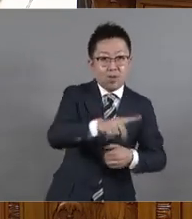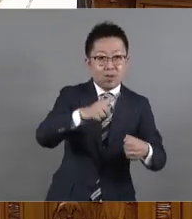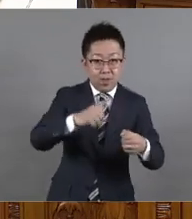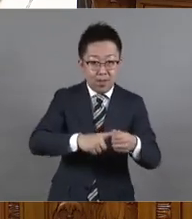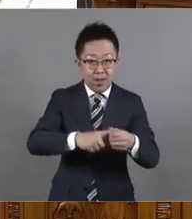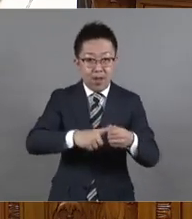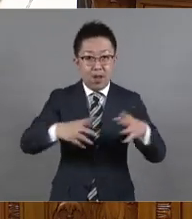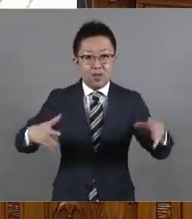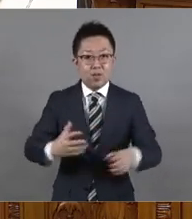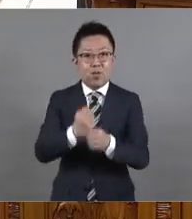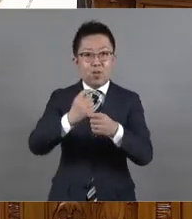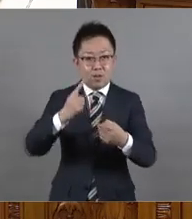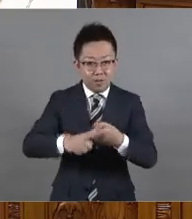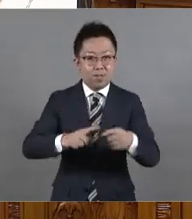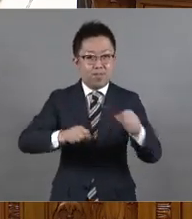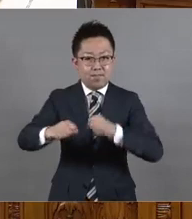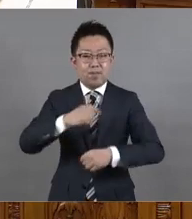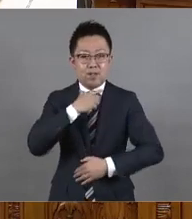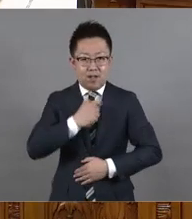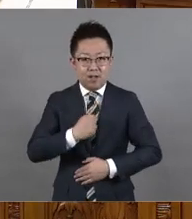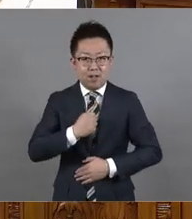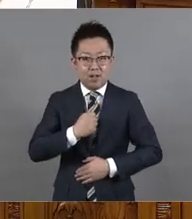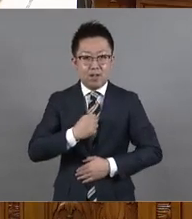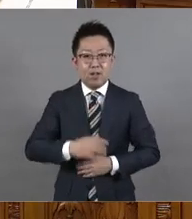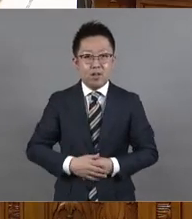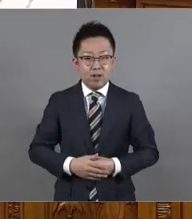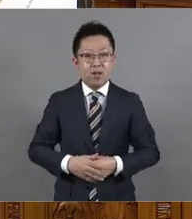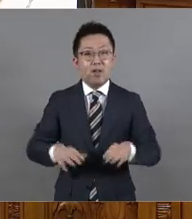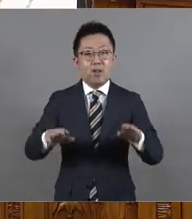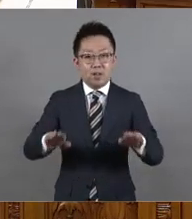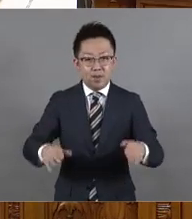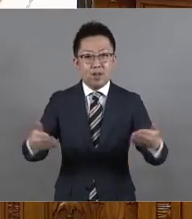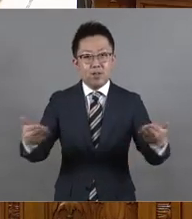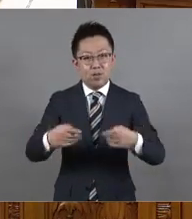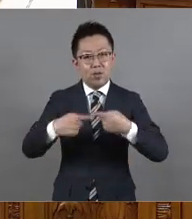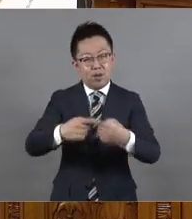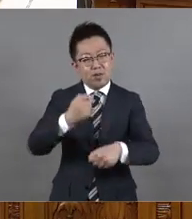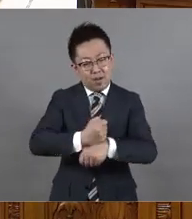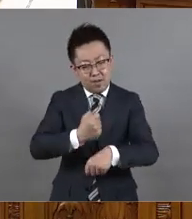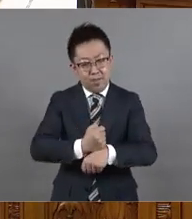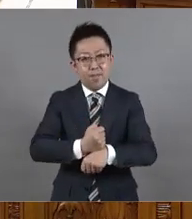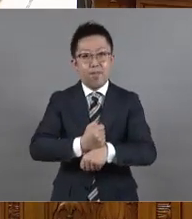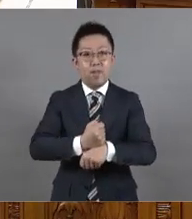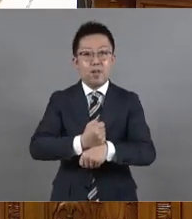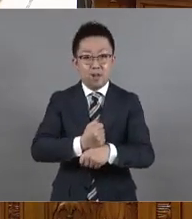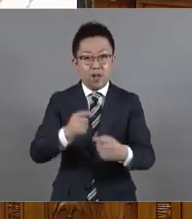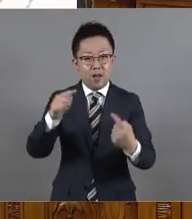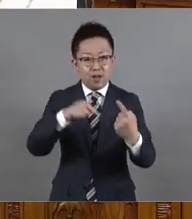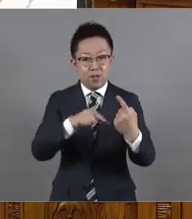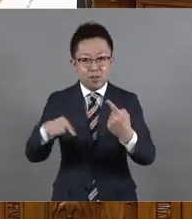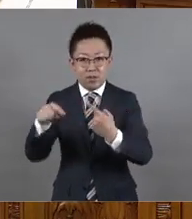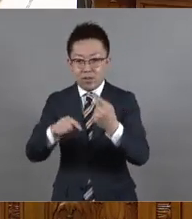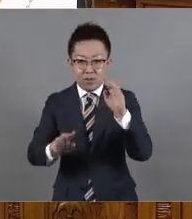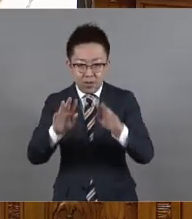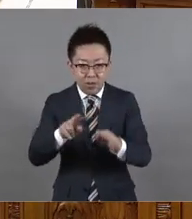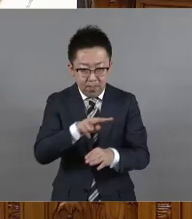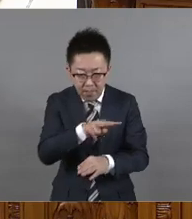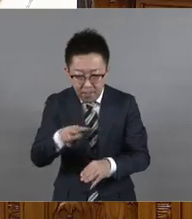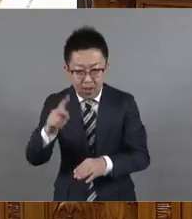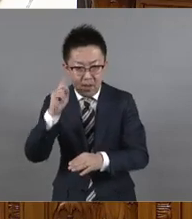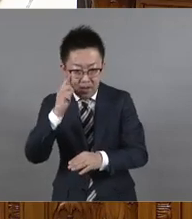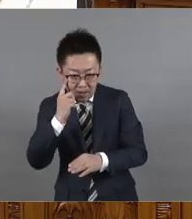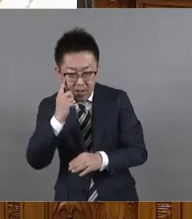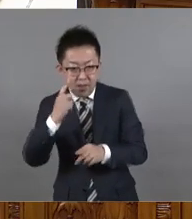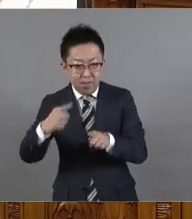総合的に取り組みます就職氷河期世代の方々についてもお一人お一人に寄り添いながらそれぞれの事情に応じた